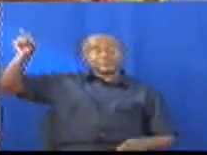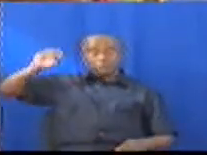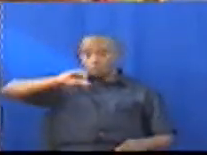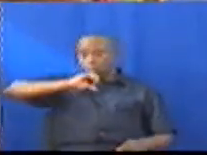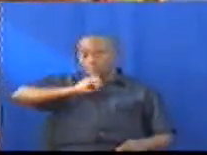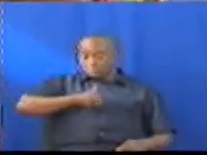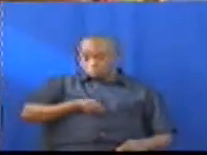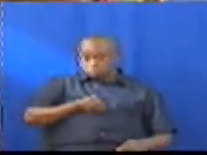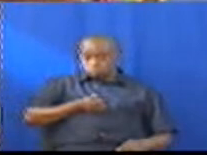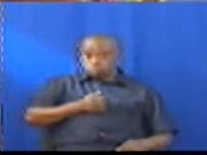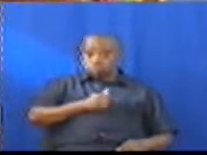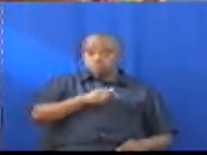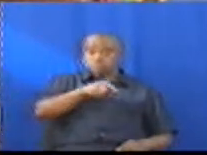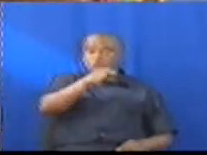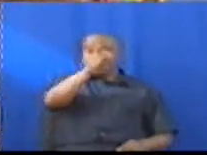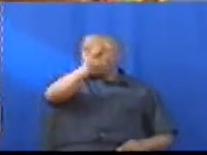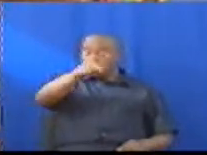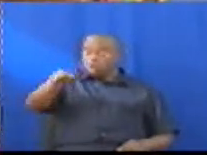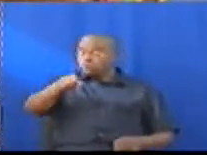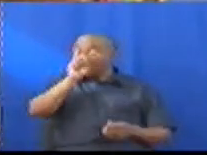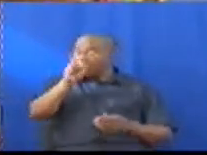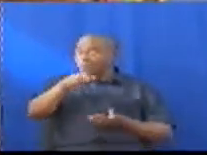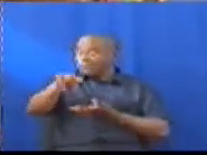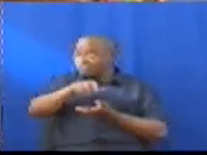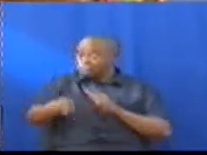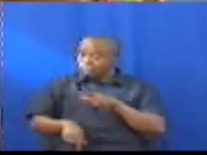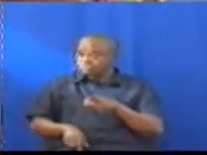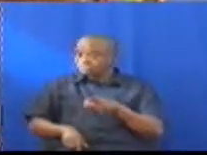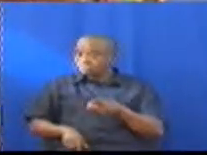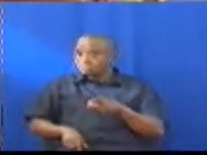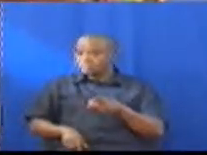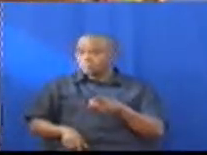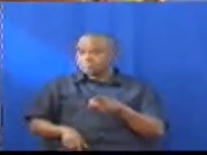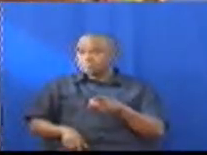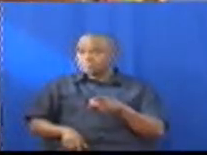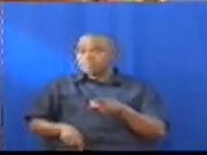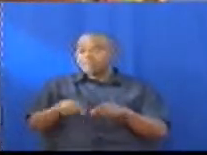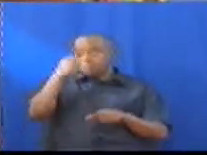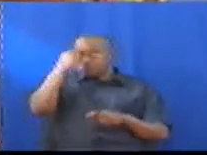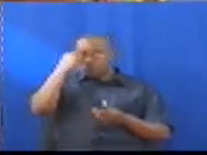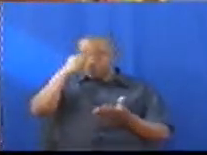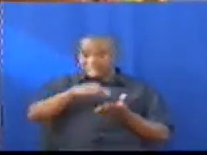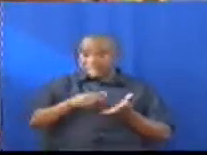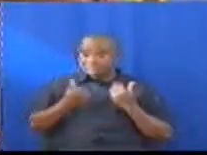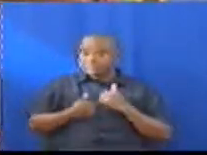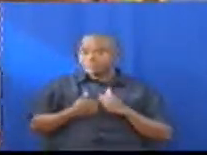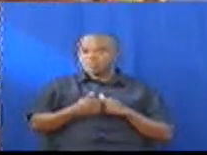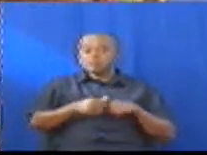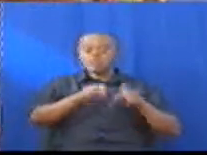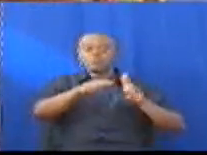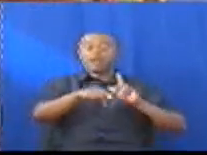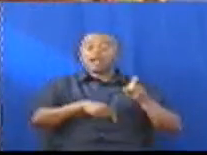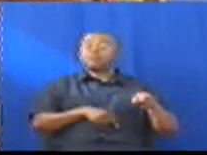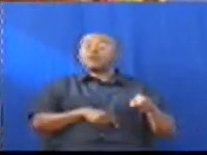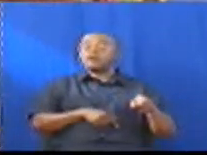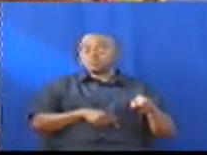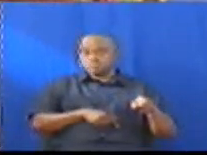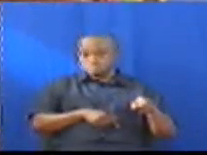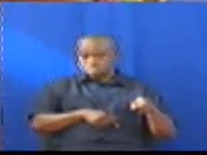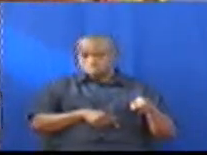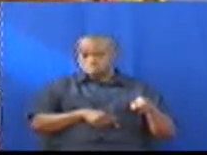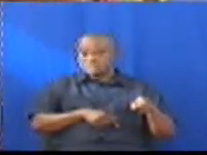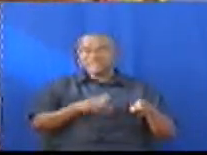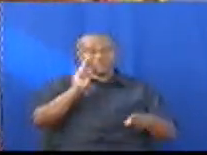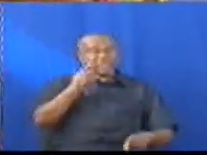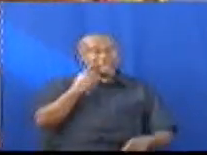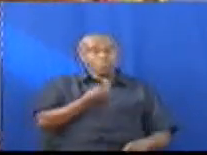wao hao ovyo ovyo wao wanaoita yeye ili waseme wanayotaka, ndio maana mahakama zimekuwa tested.